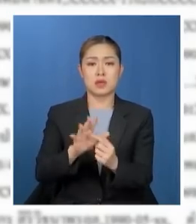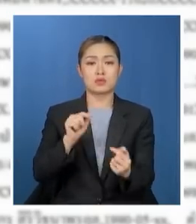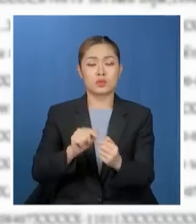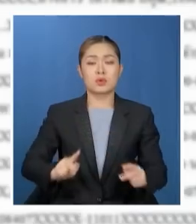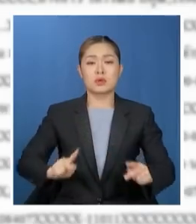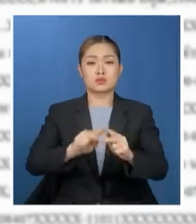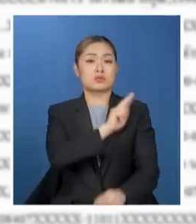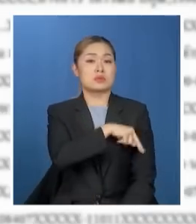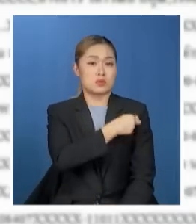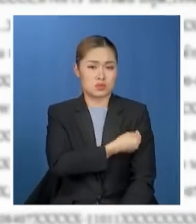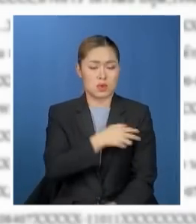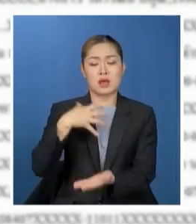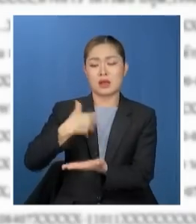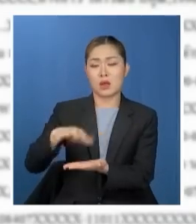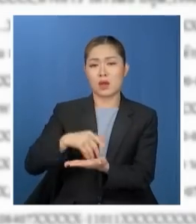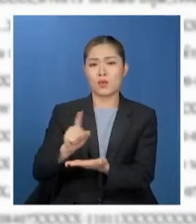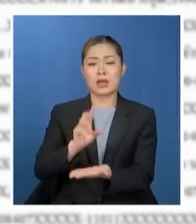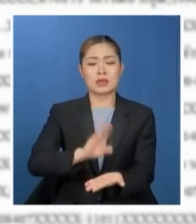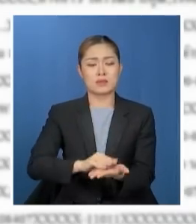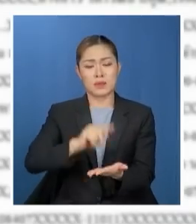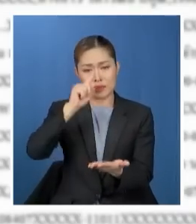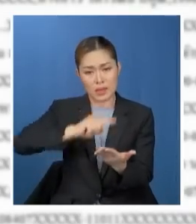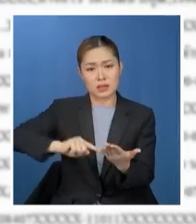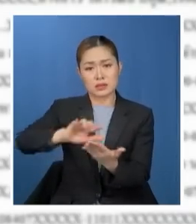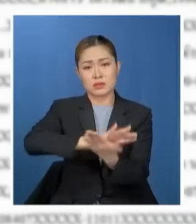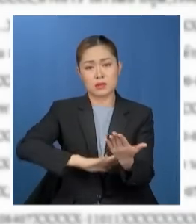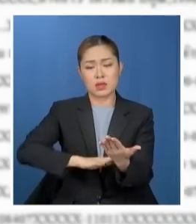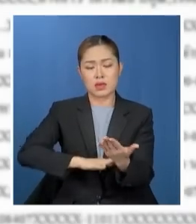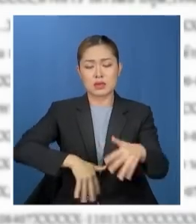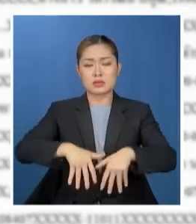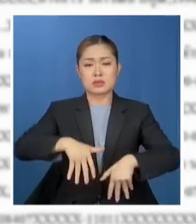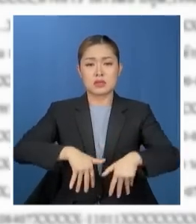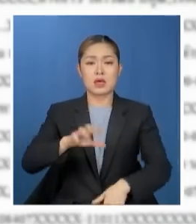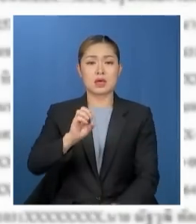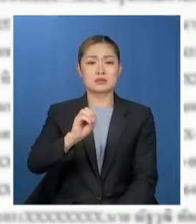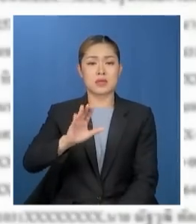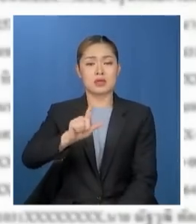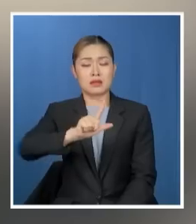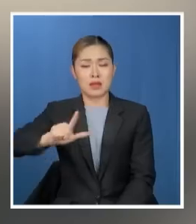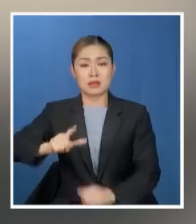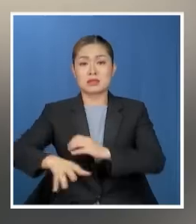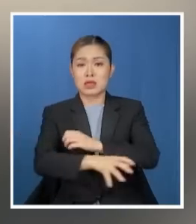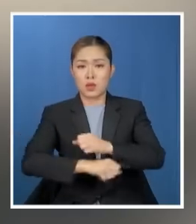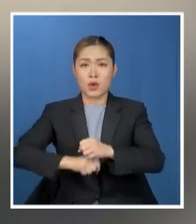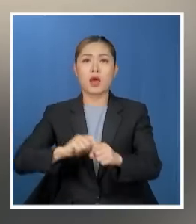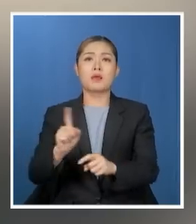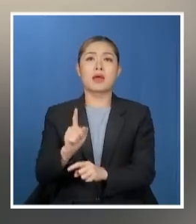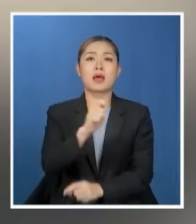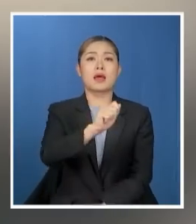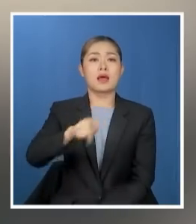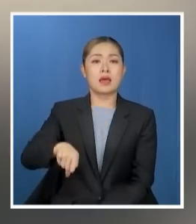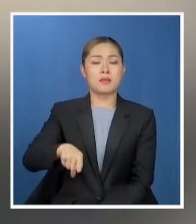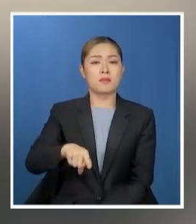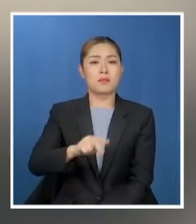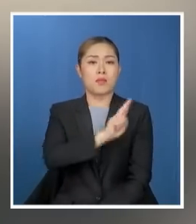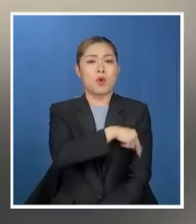ารณสุขเปิดเผยกับสำนักข่าวอิสราว่าข้อมูลคนไทยทั้ง55ล้านคนที่ไปอยู่ในกลุ่มแฮกเกอร์นายเนียเนี่ยมาจากแอปพลิเคชันหม